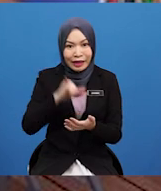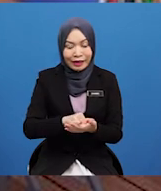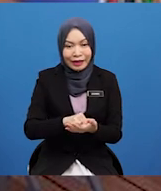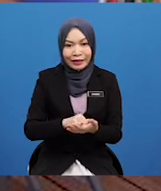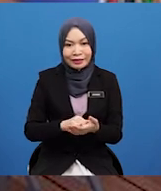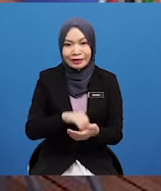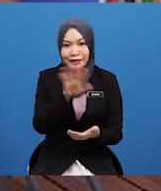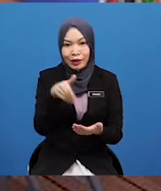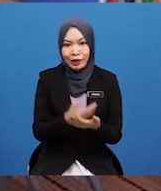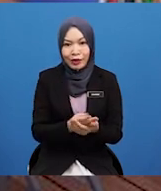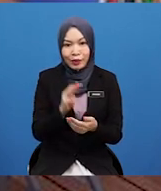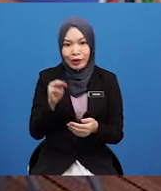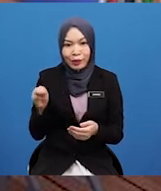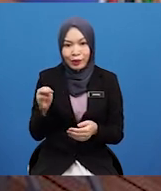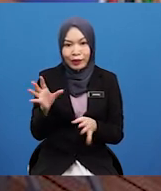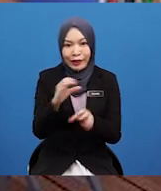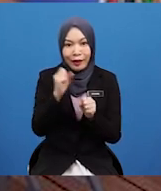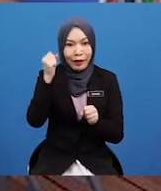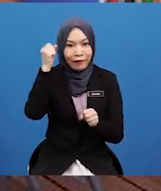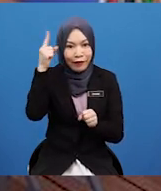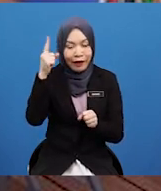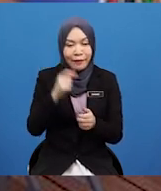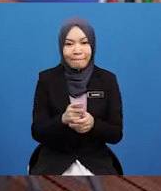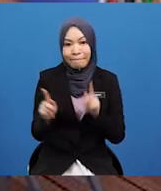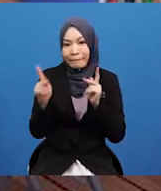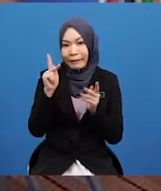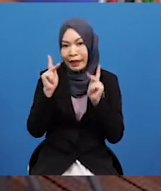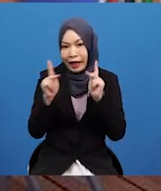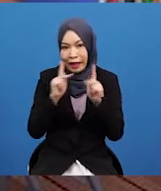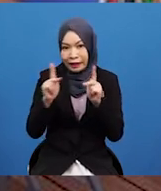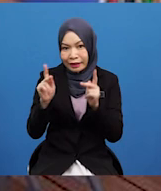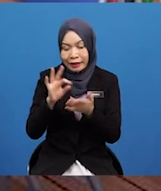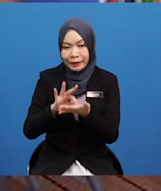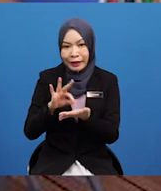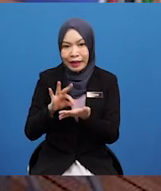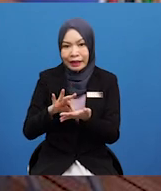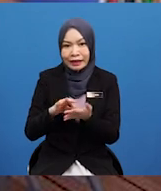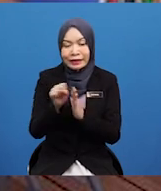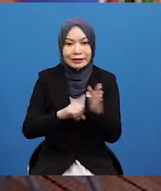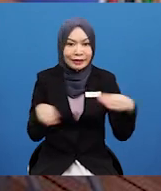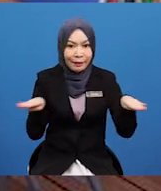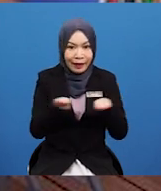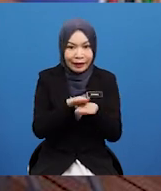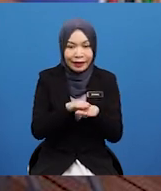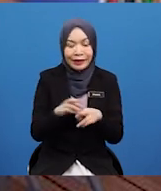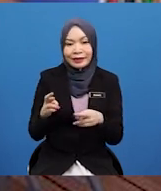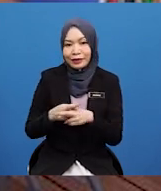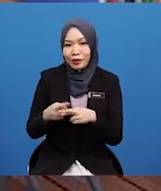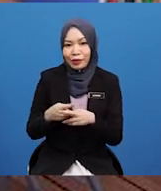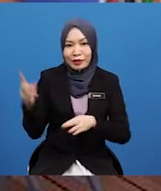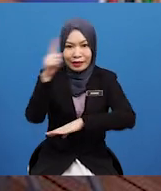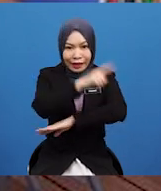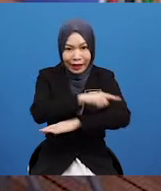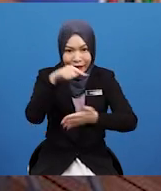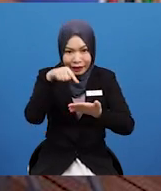tahap kefahaman terhadap kandungan kata bilangan. Sebagai rumusan tentang isi kandungan pelajaran